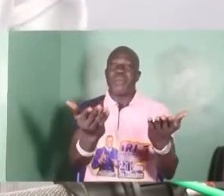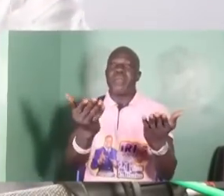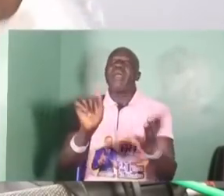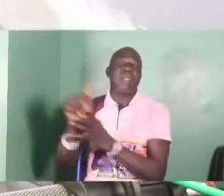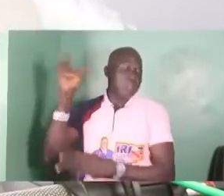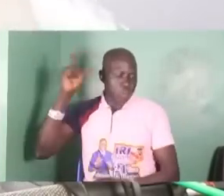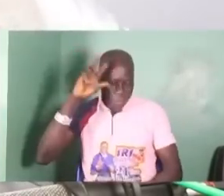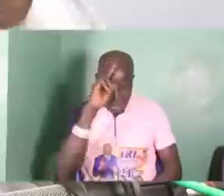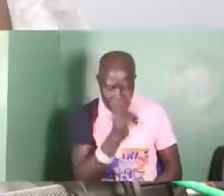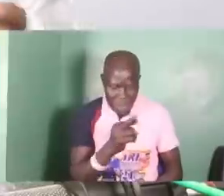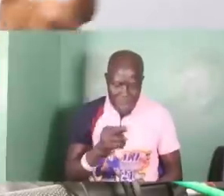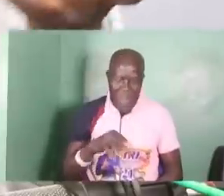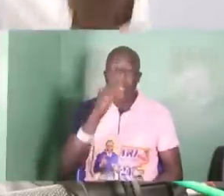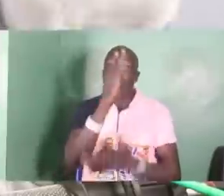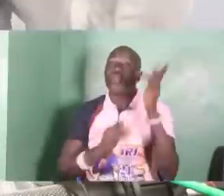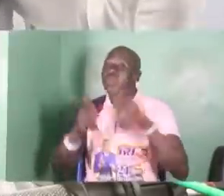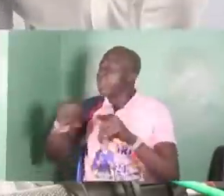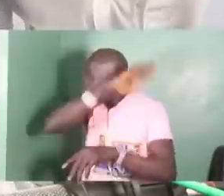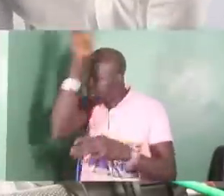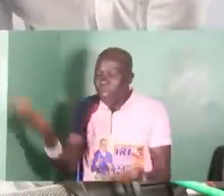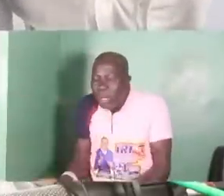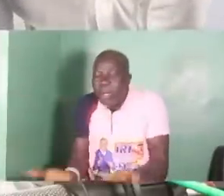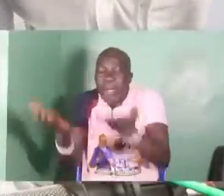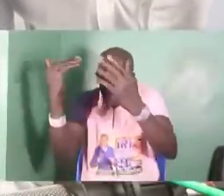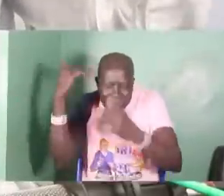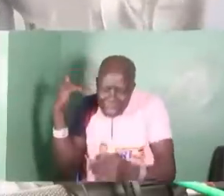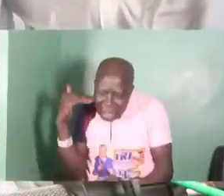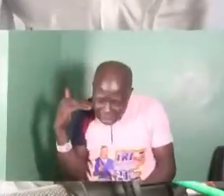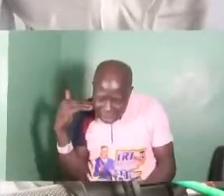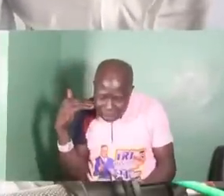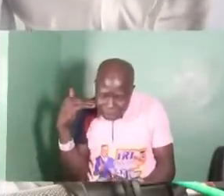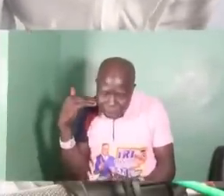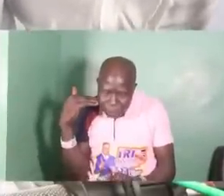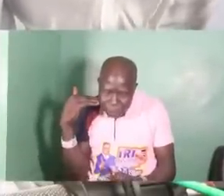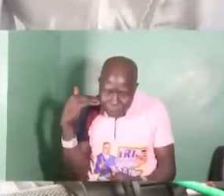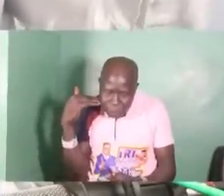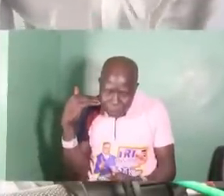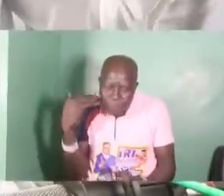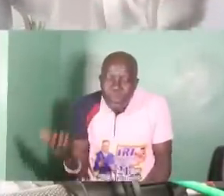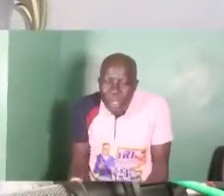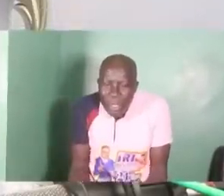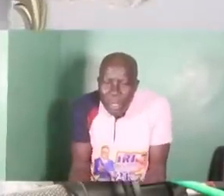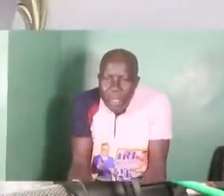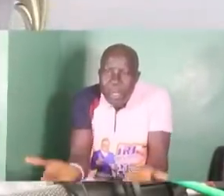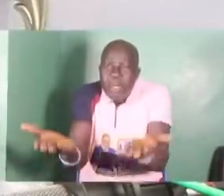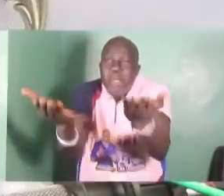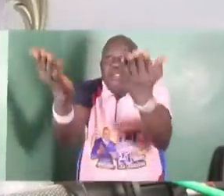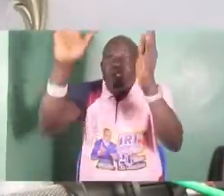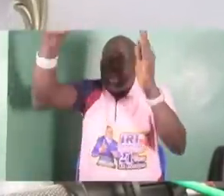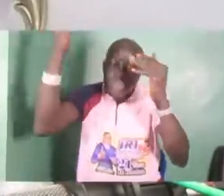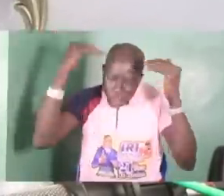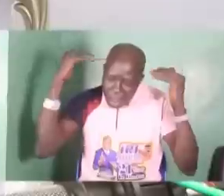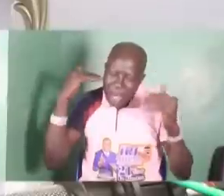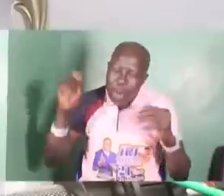Ayé àti ọ̀run ti wà. Wọ́n ju ojú. O ti sọ́fọ̀. Òkùnkùn bẹ̀ lójú ibú. And the spirit of